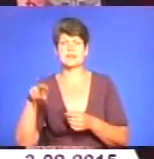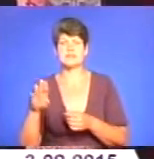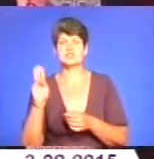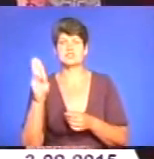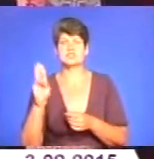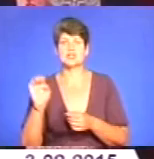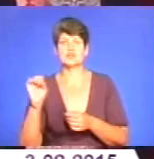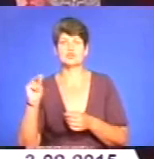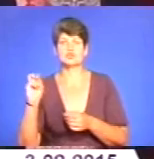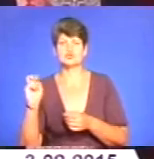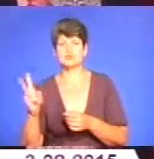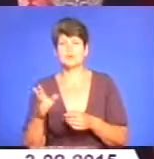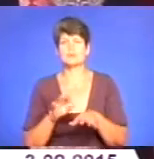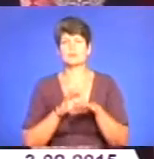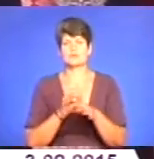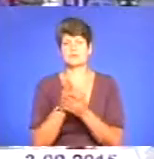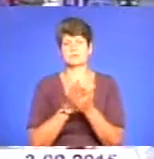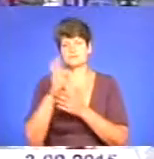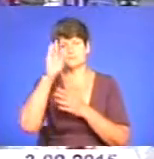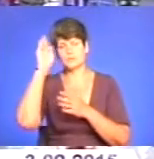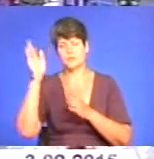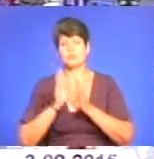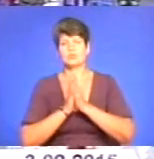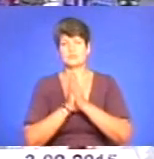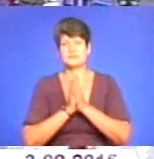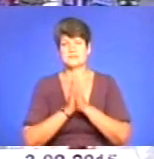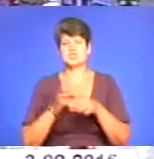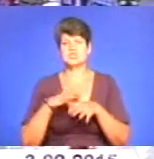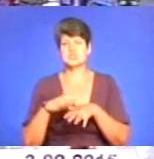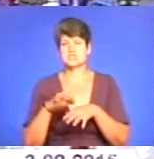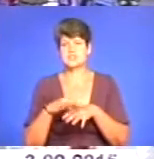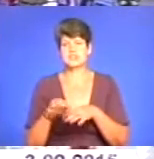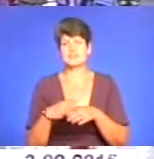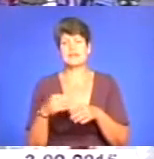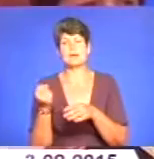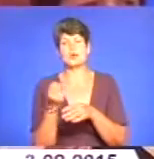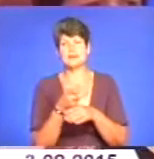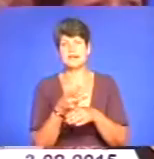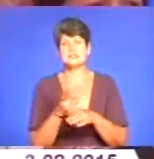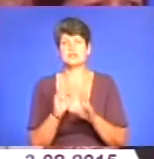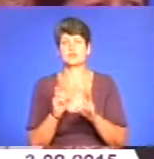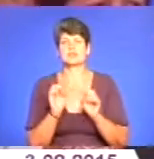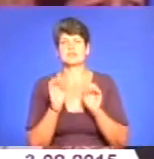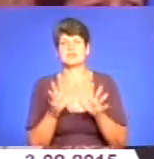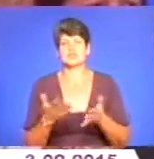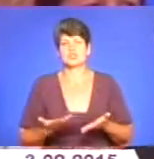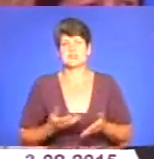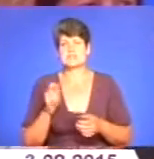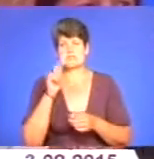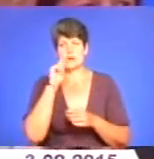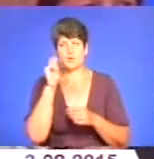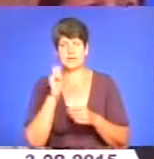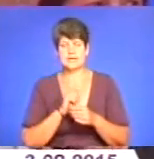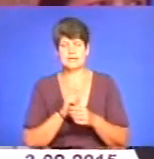провів святу літургію та помолився за жертв депортації і тих, хто віддав життя за Україну. Ми, християни,